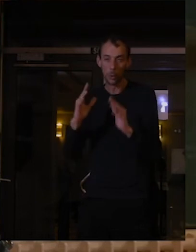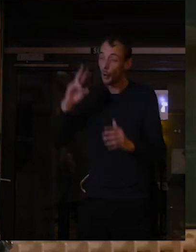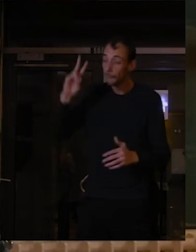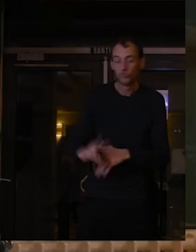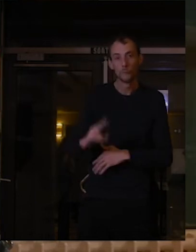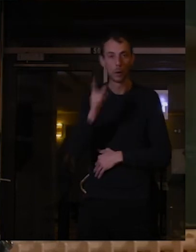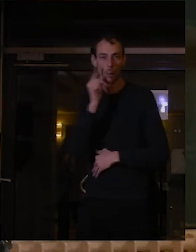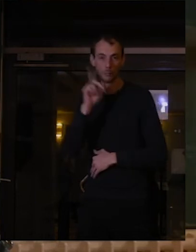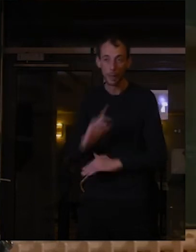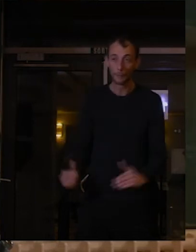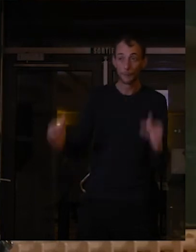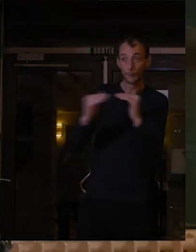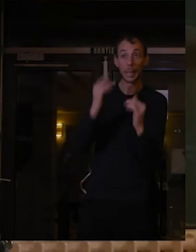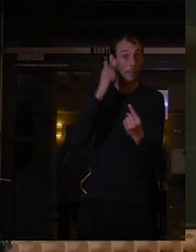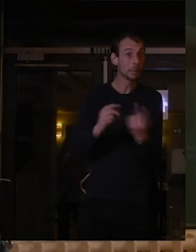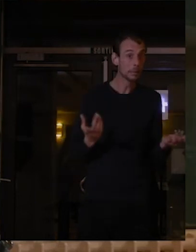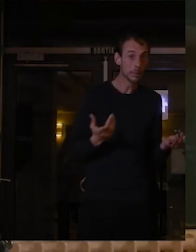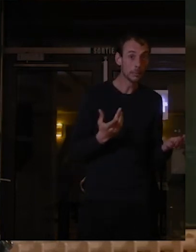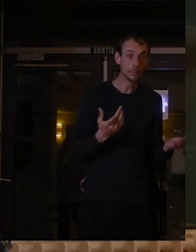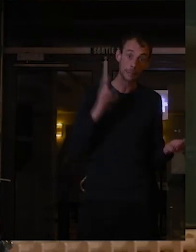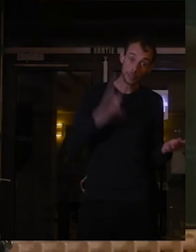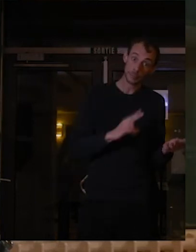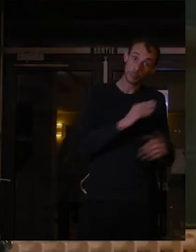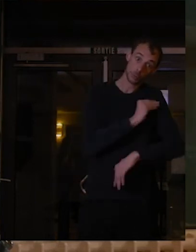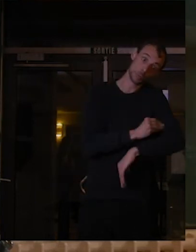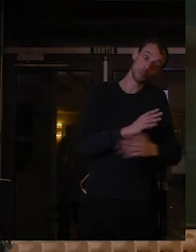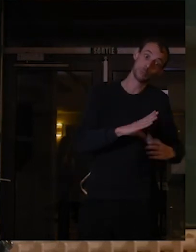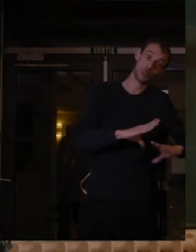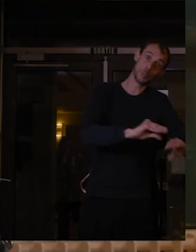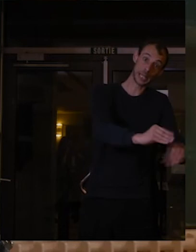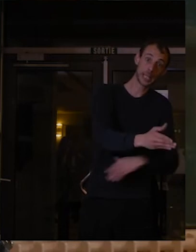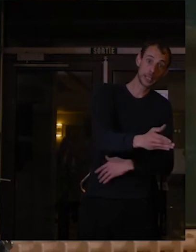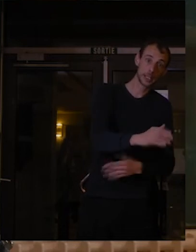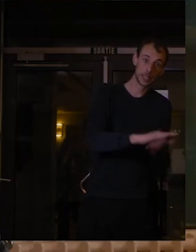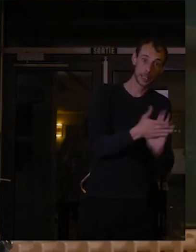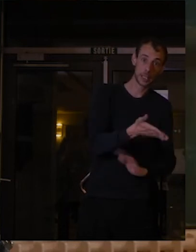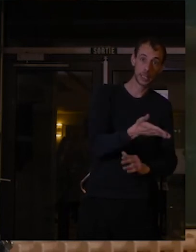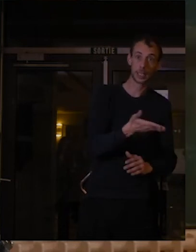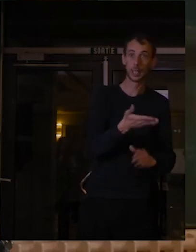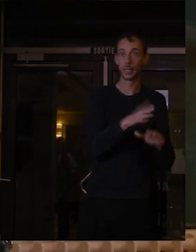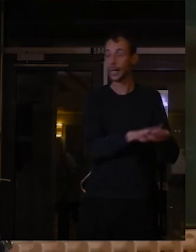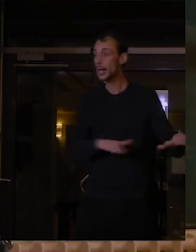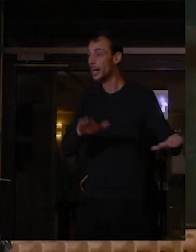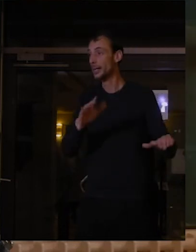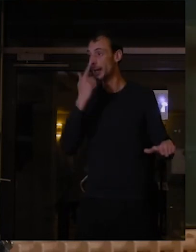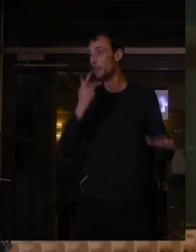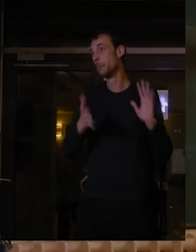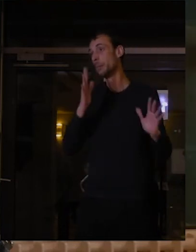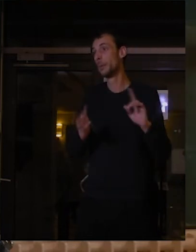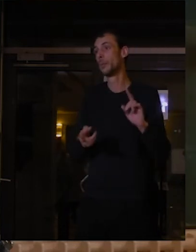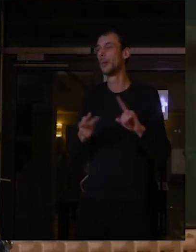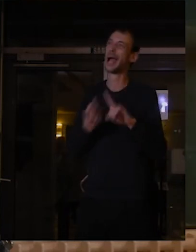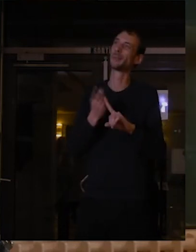de la pratique sportive, des sportifs en eux-mêmes, mais aussi, et je pense que c'est peut-être non, pas le plus, le plus important, mais peut-être, au